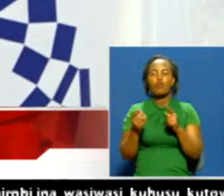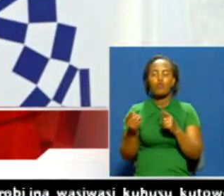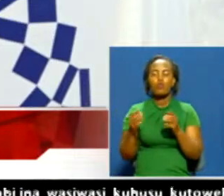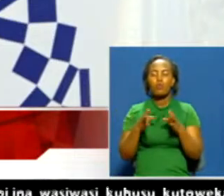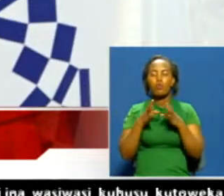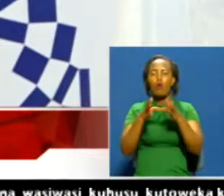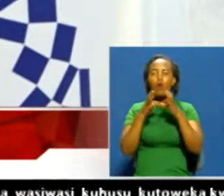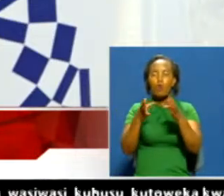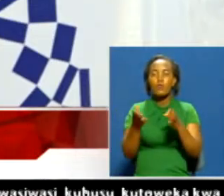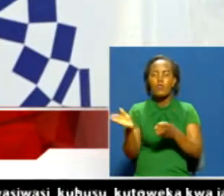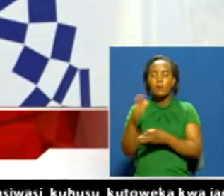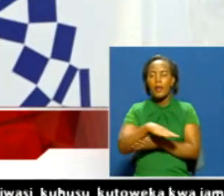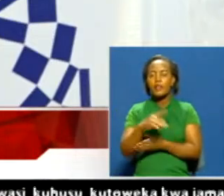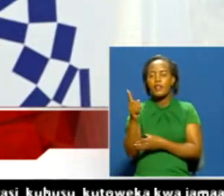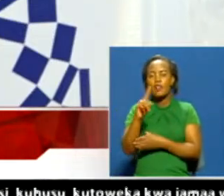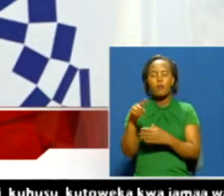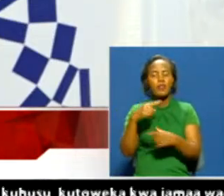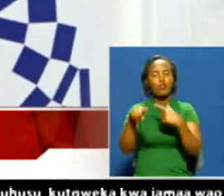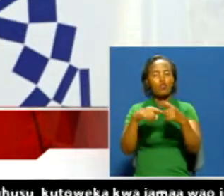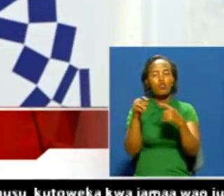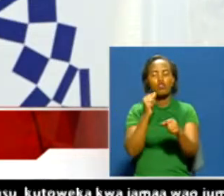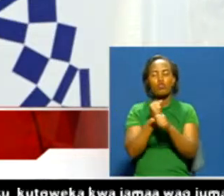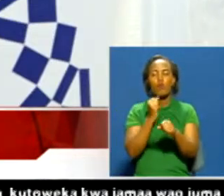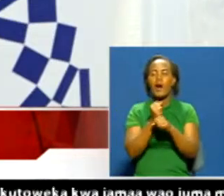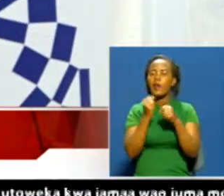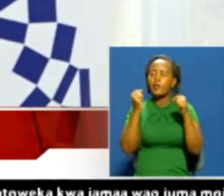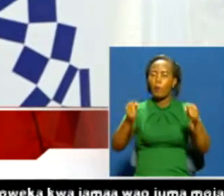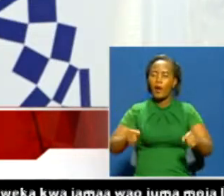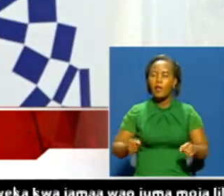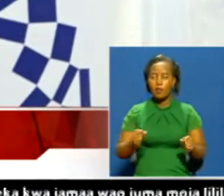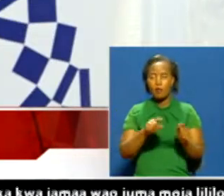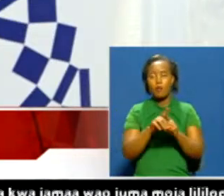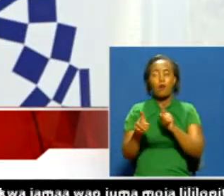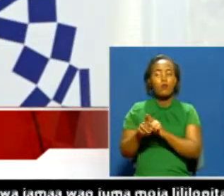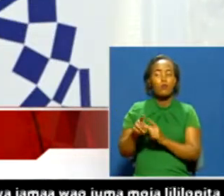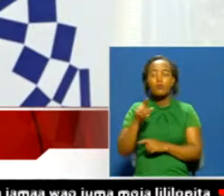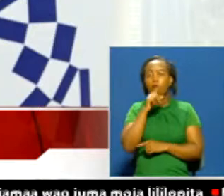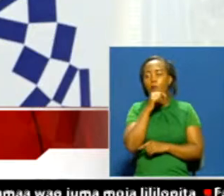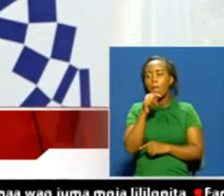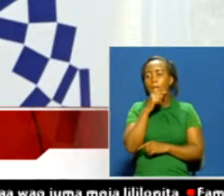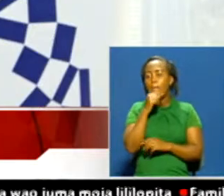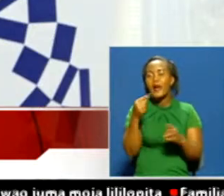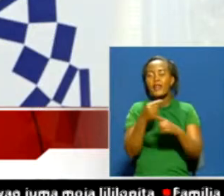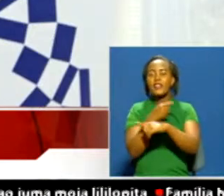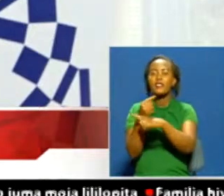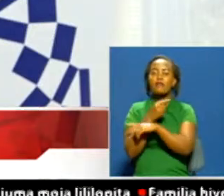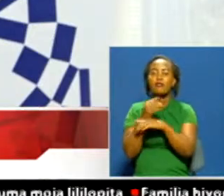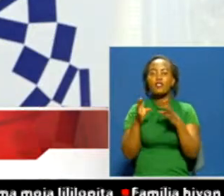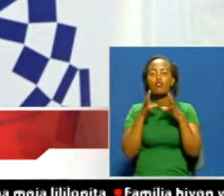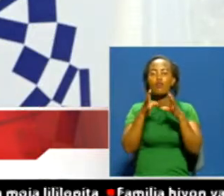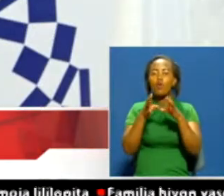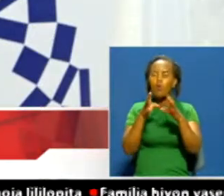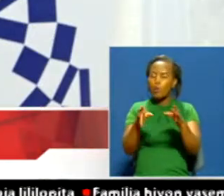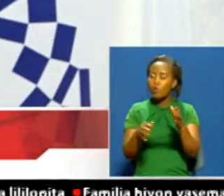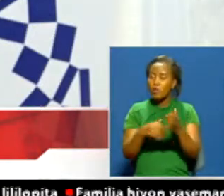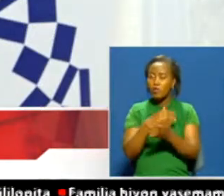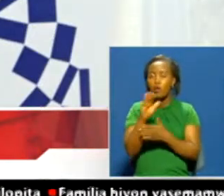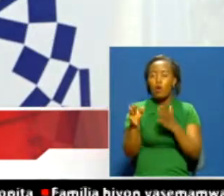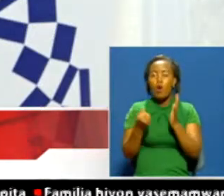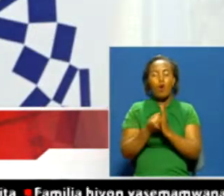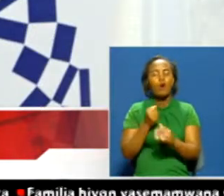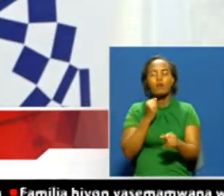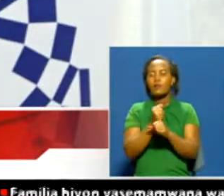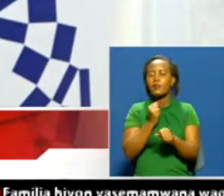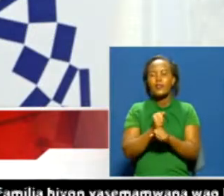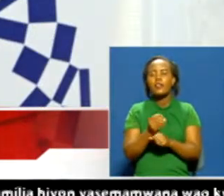and continue the hard work here. Mr. Kioni, Paul and the whole staff did their best